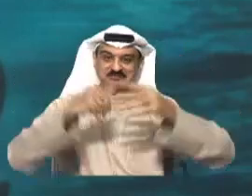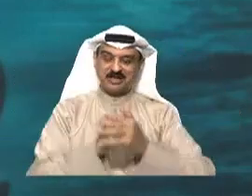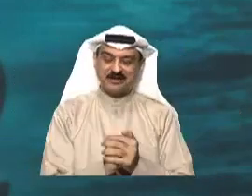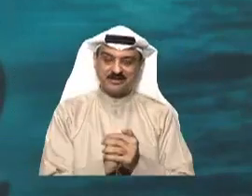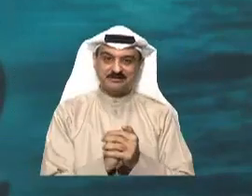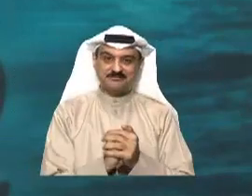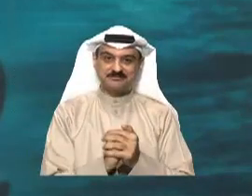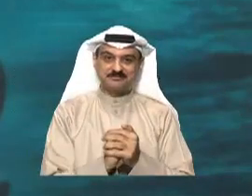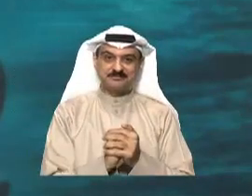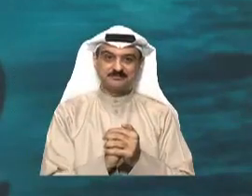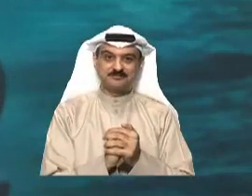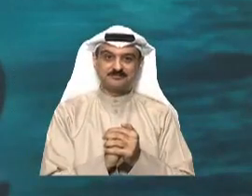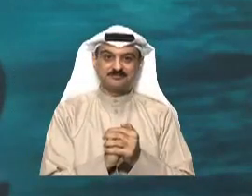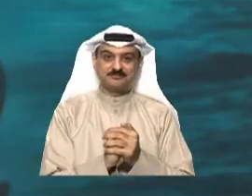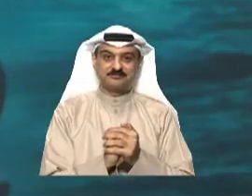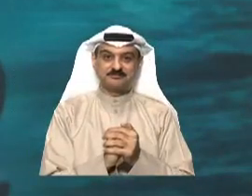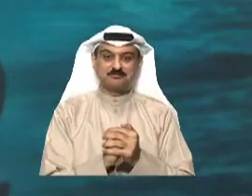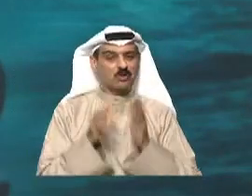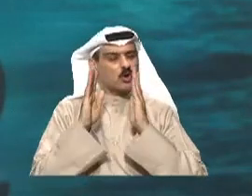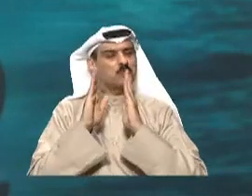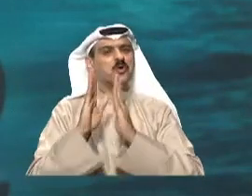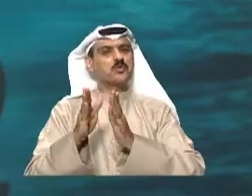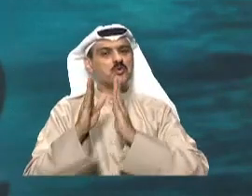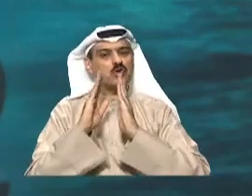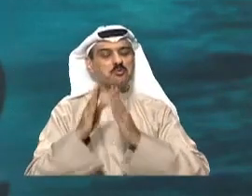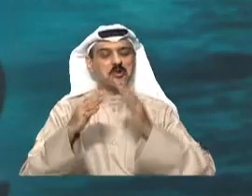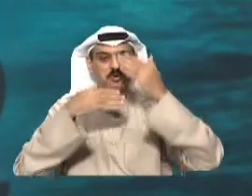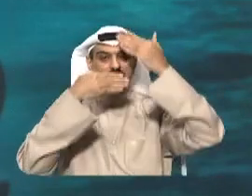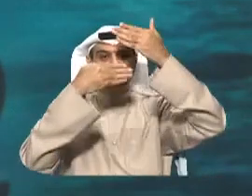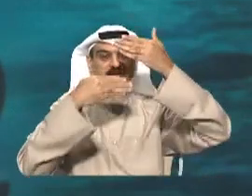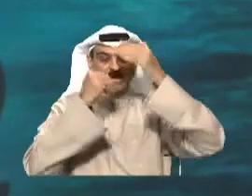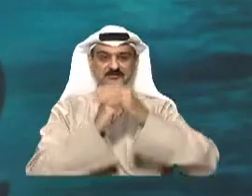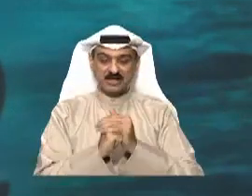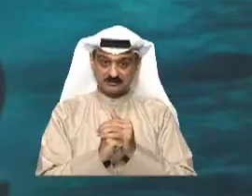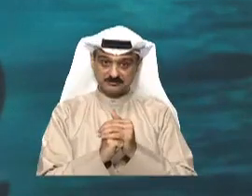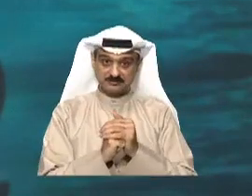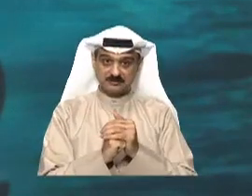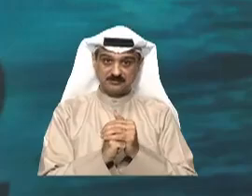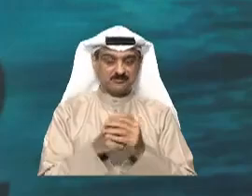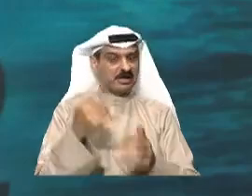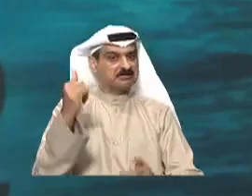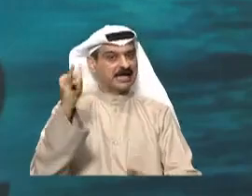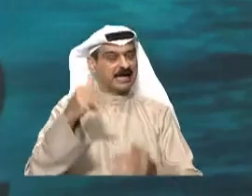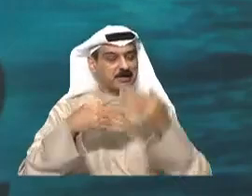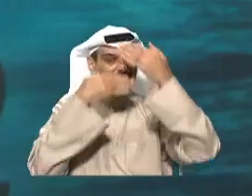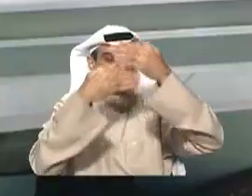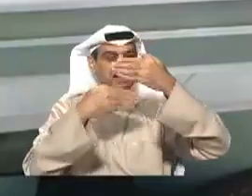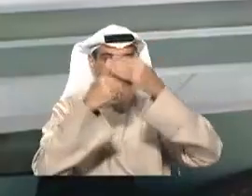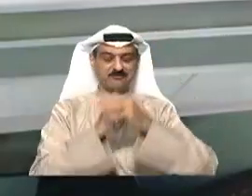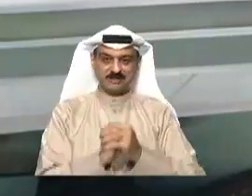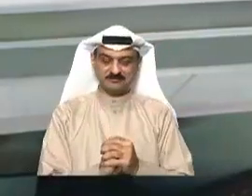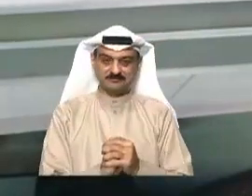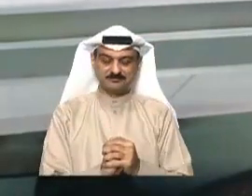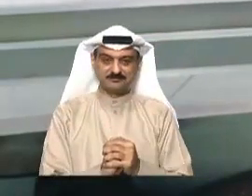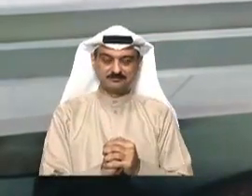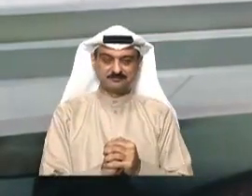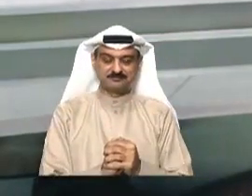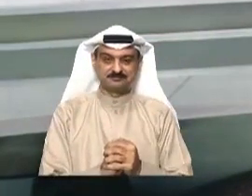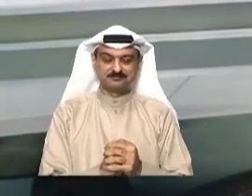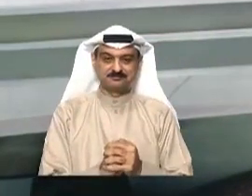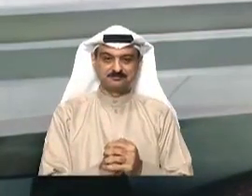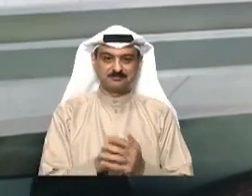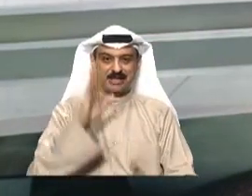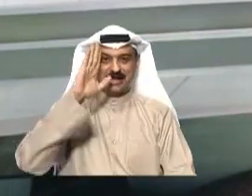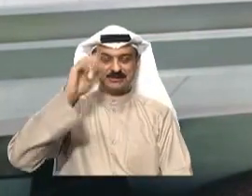الذهبي، فنبارك طبعا للمنتخبات منتخبنا العربي المغرب. الله يحييك اختي فاطمة، مسي